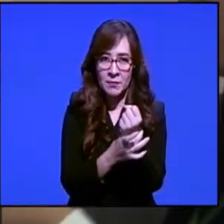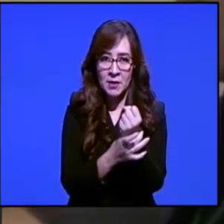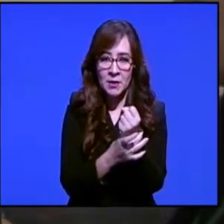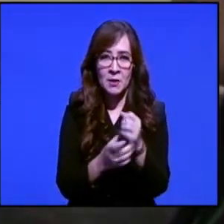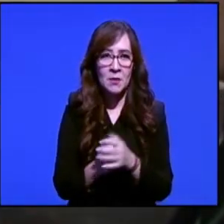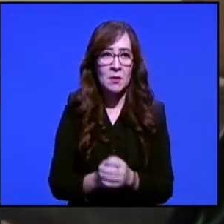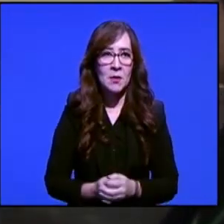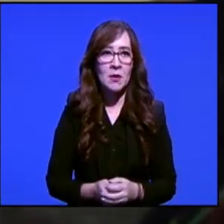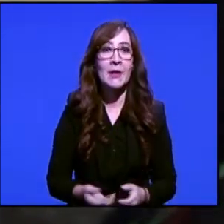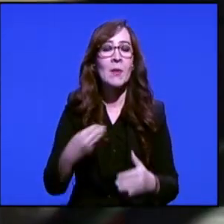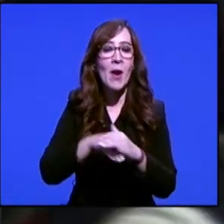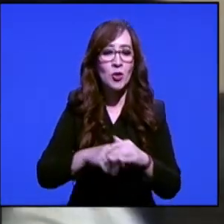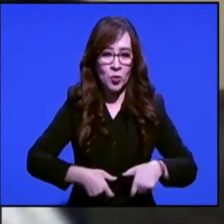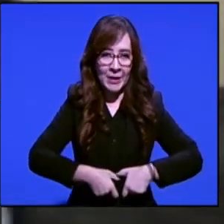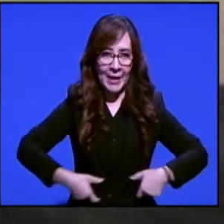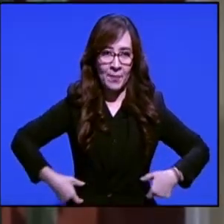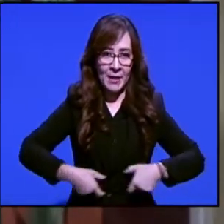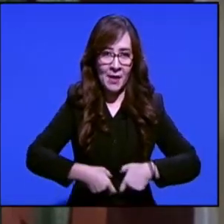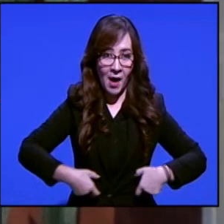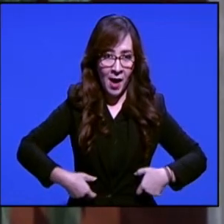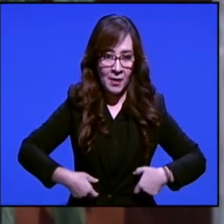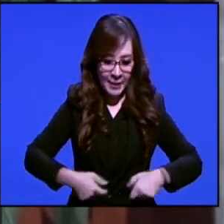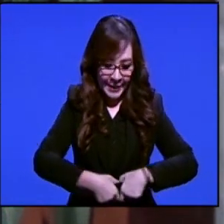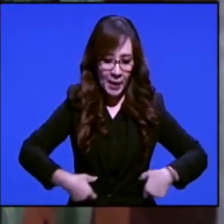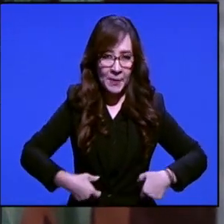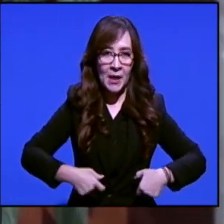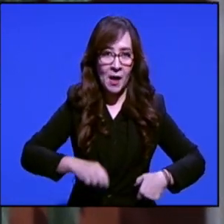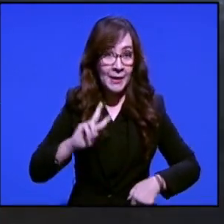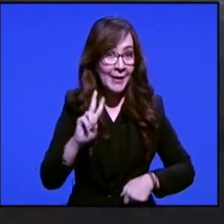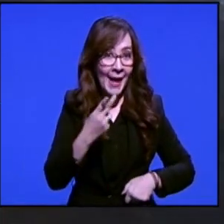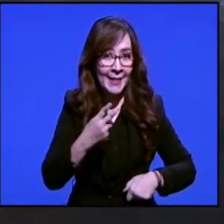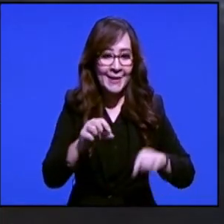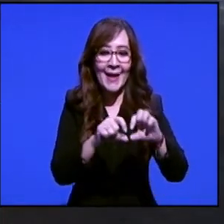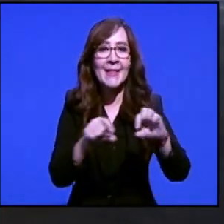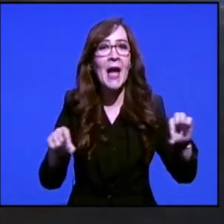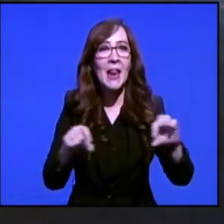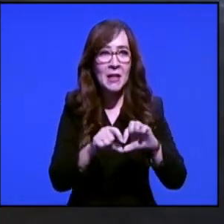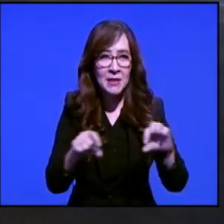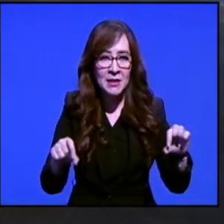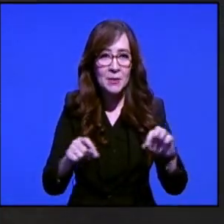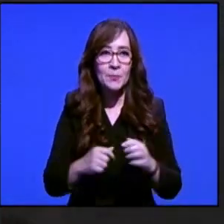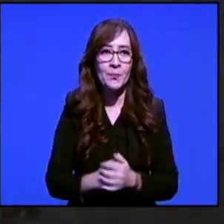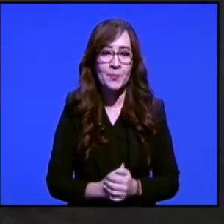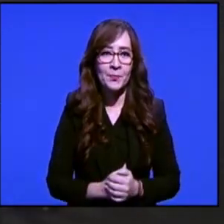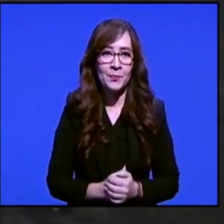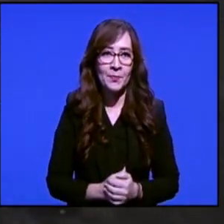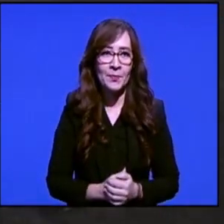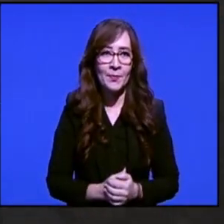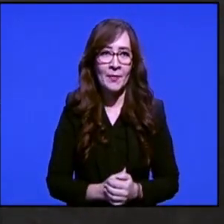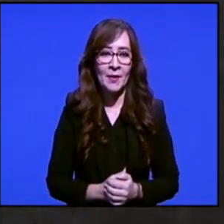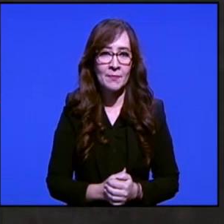pinggang. Sebagai pengganti ikat, panitia menyediakan tali rafia bagi peserta supaya celana panjangnya tidak melorot saat